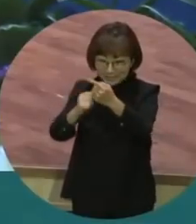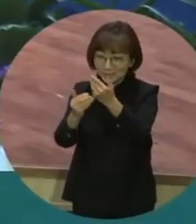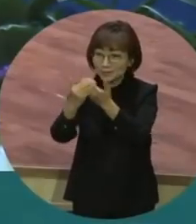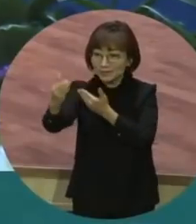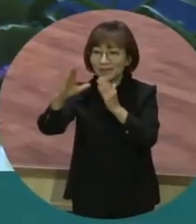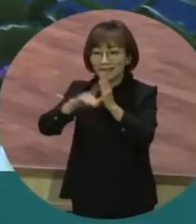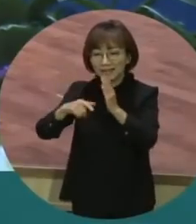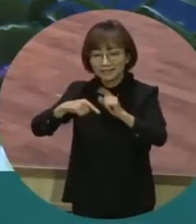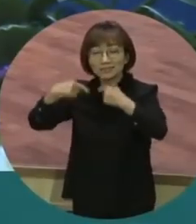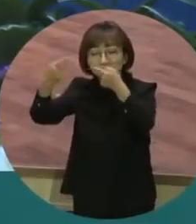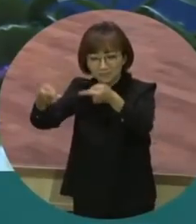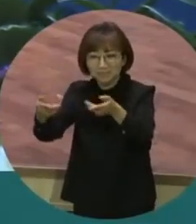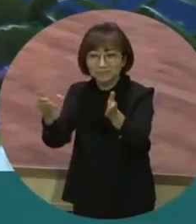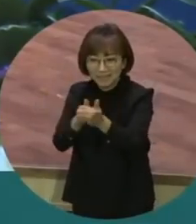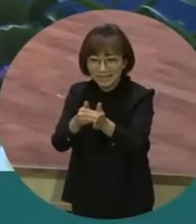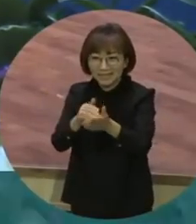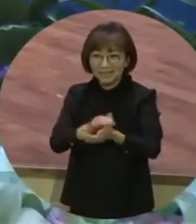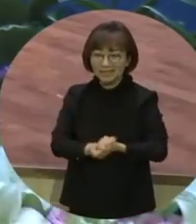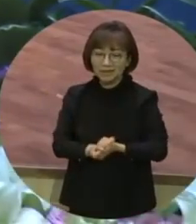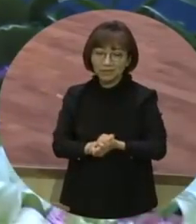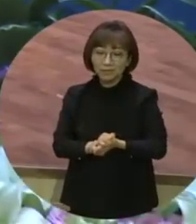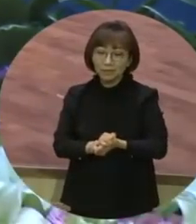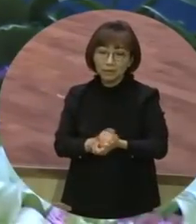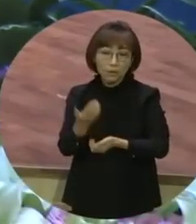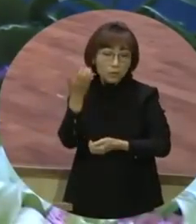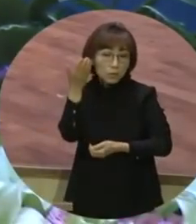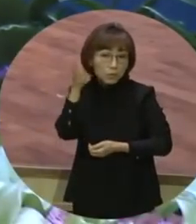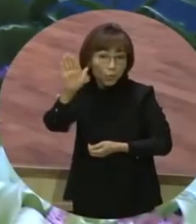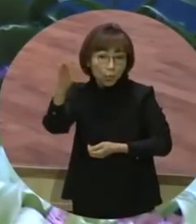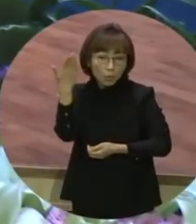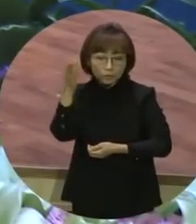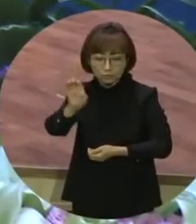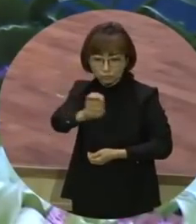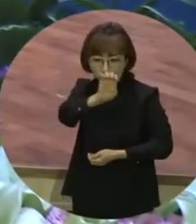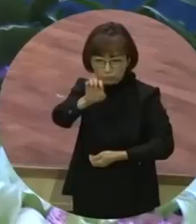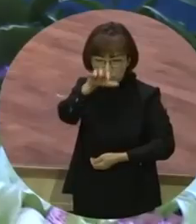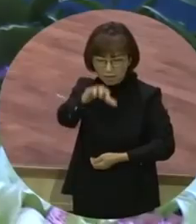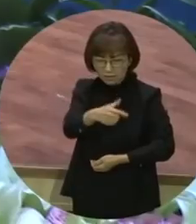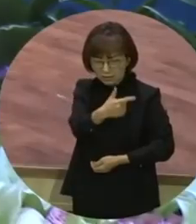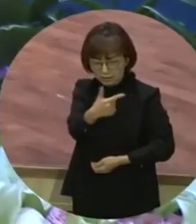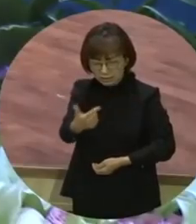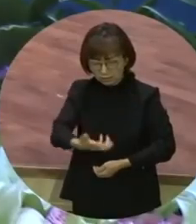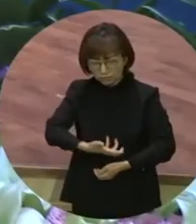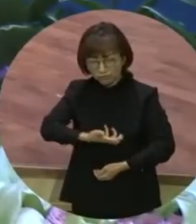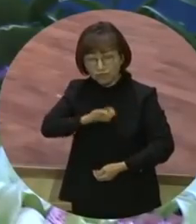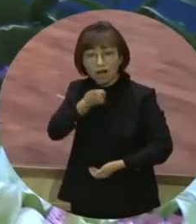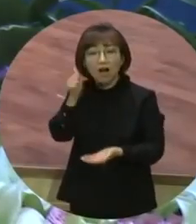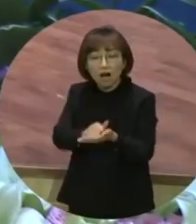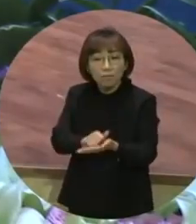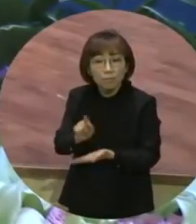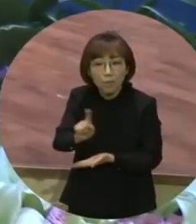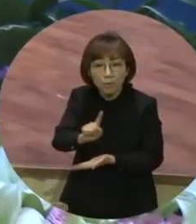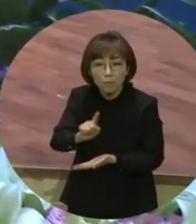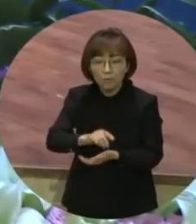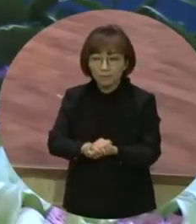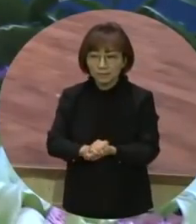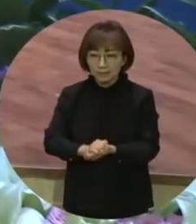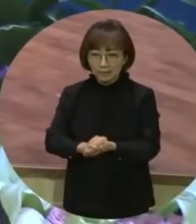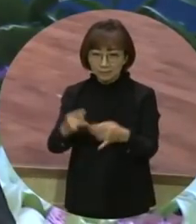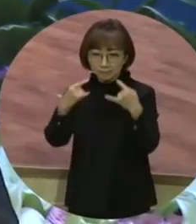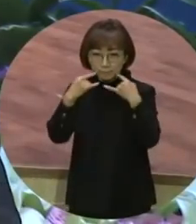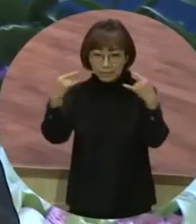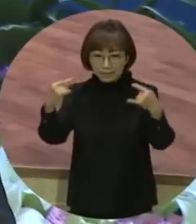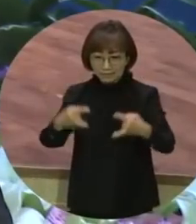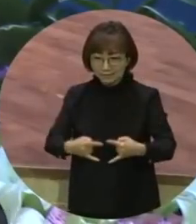참석했습니다. 최근 유럽에 큰 충격을 주었던 사건이 파리에